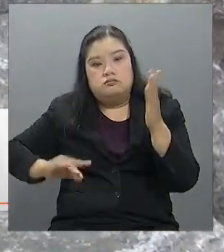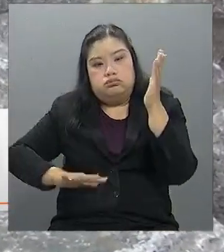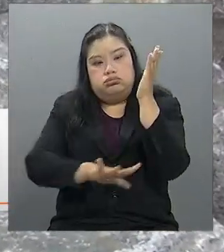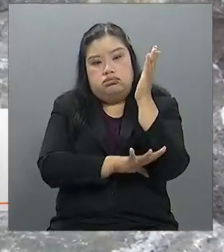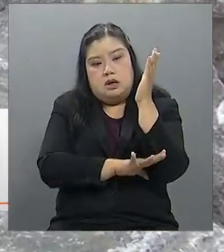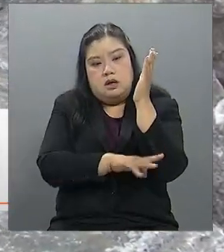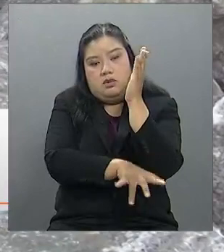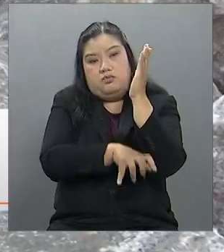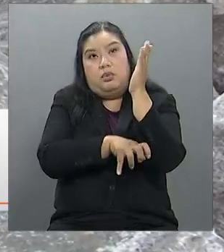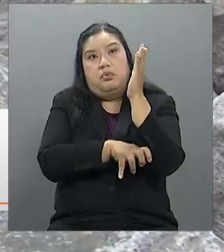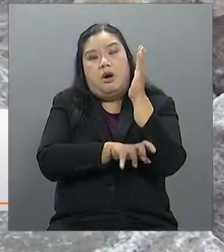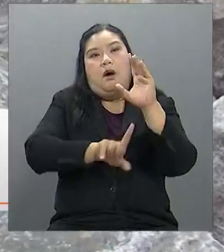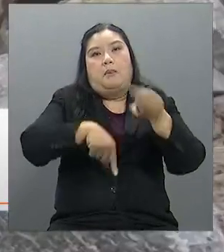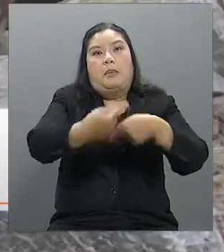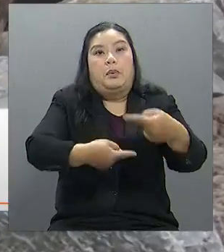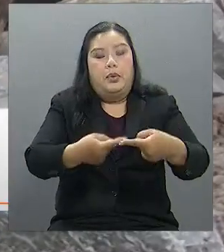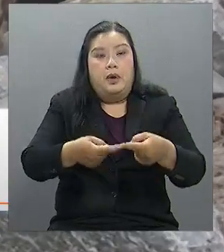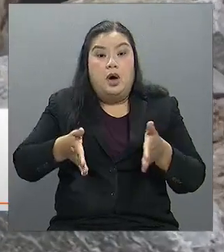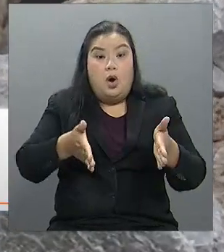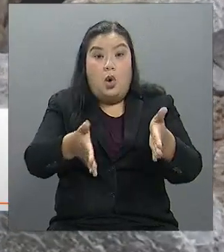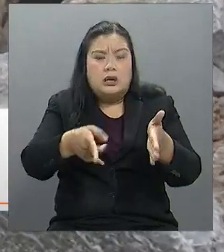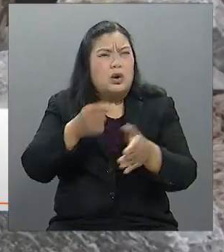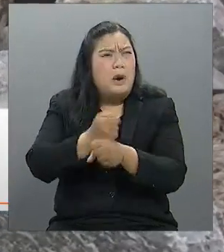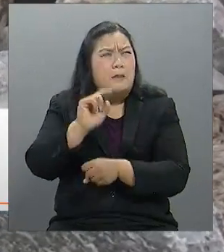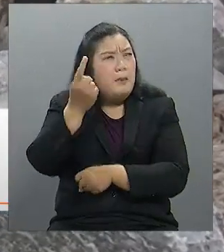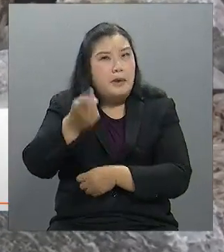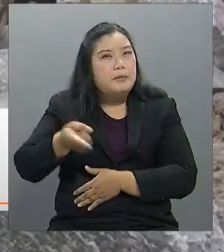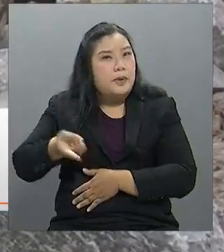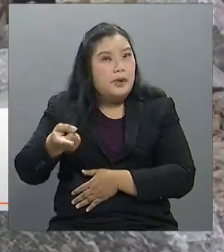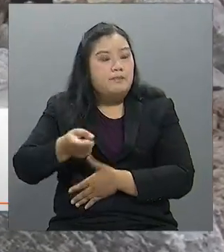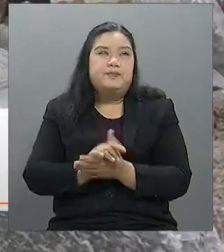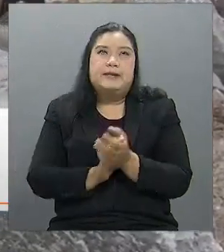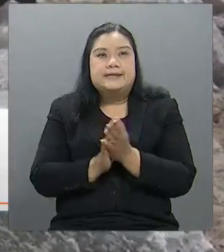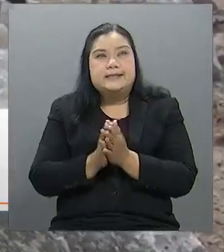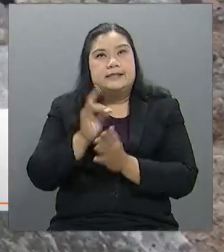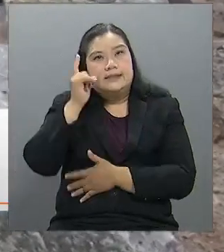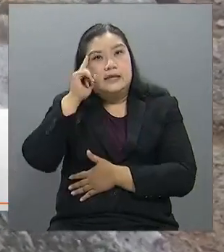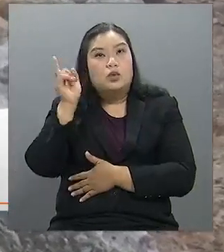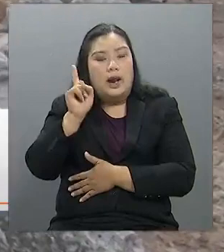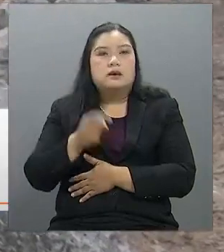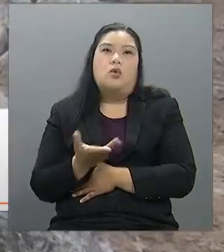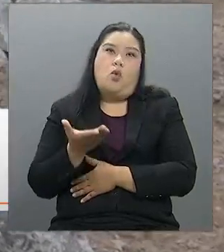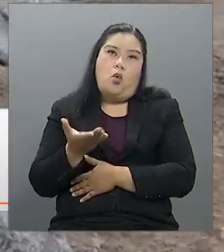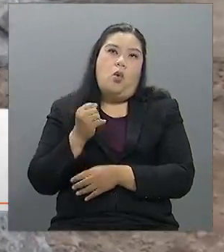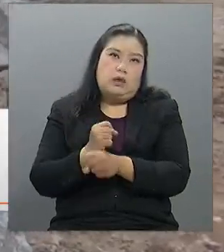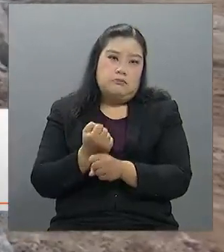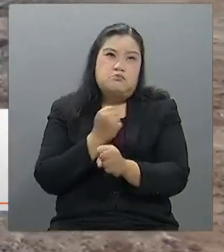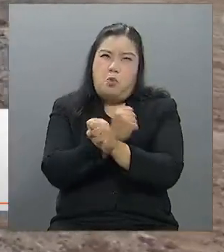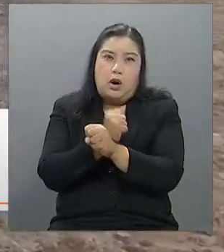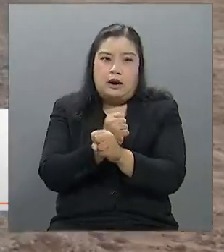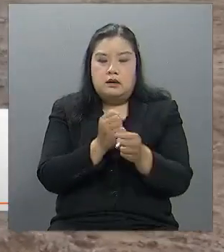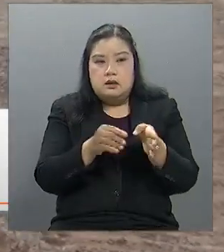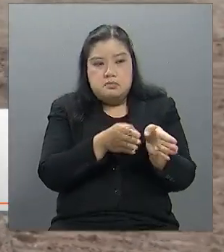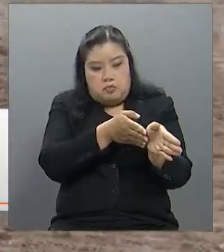ก็ต้องซ่อมถนนเลียบชายทะเลทุกปีตลอดมากรมเจ้าท่าเนี่ยเขาก็เลยเร่งรัดให้ดำเนินการก่อสร้างให้แล้วเสร็จปัจจุบันนี้การก่อสร้